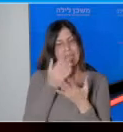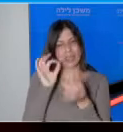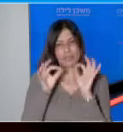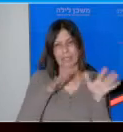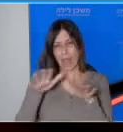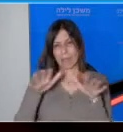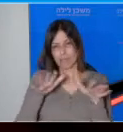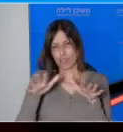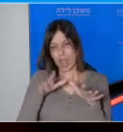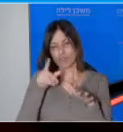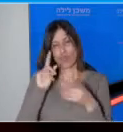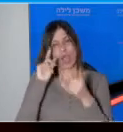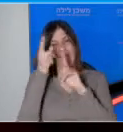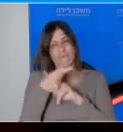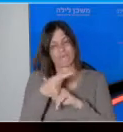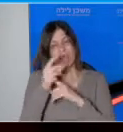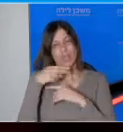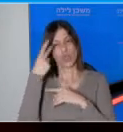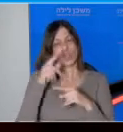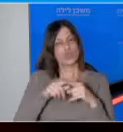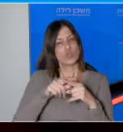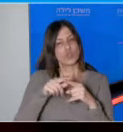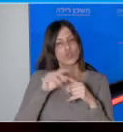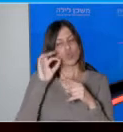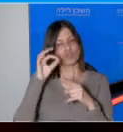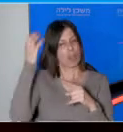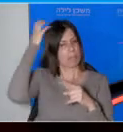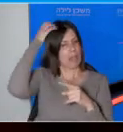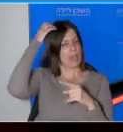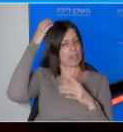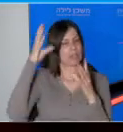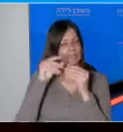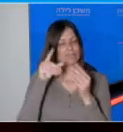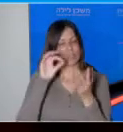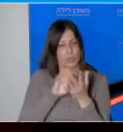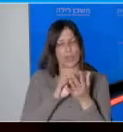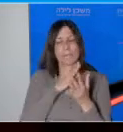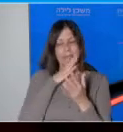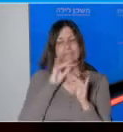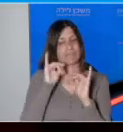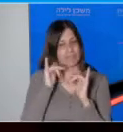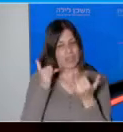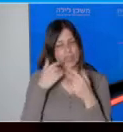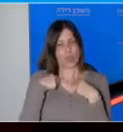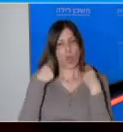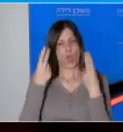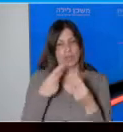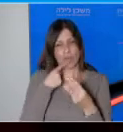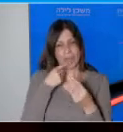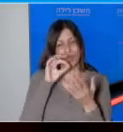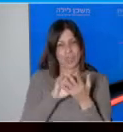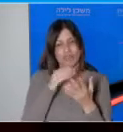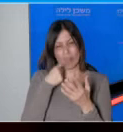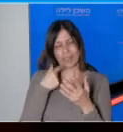לממשלה, שהוא הפך להיות פה סוג של מלך עליון, היא נקודה בעייתית. כן, אני חוזר ואני אומר על הנקודה שאמרתי, אני